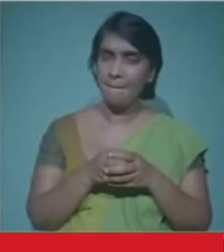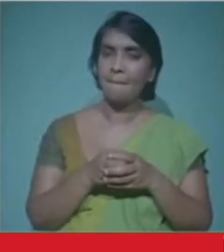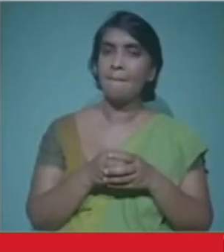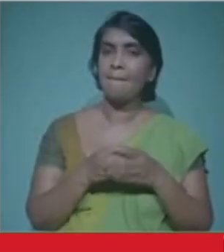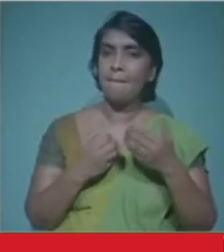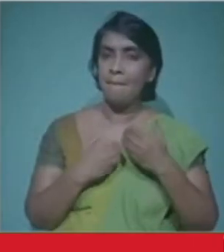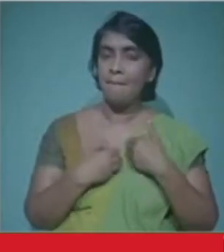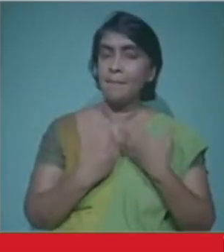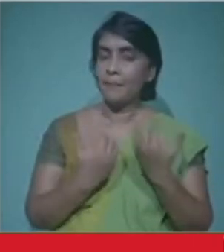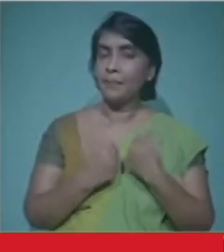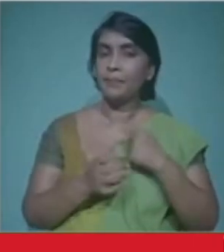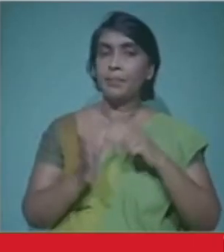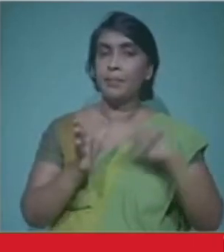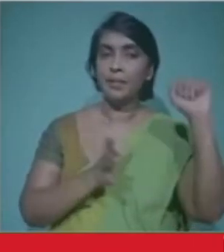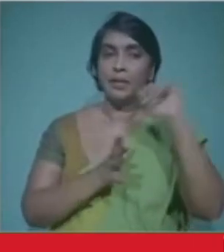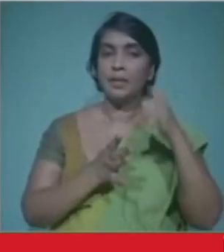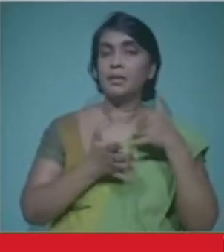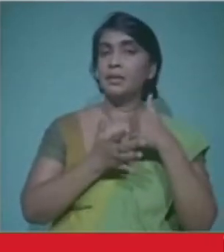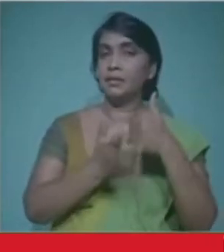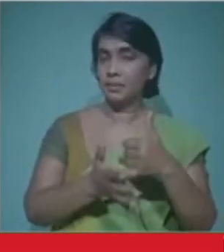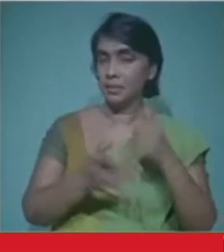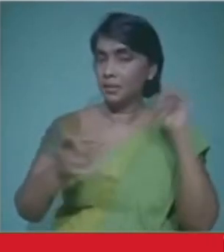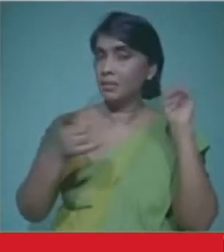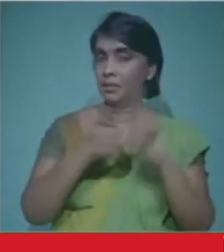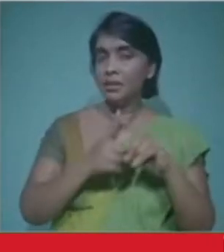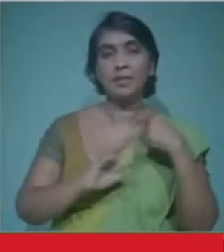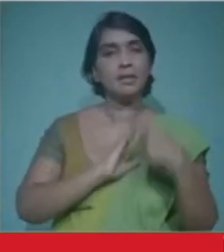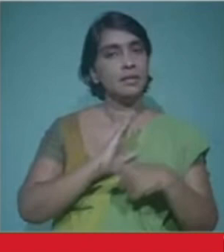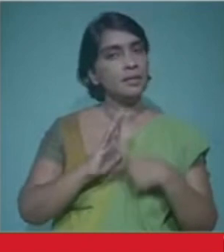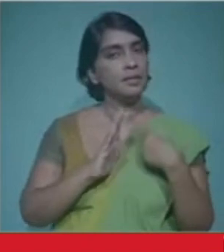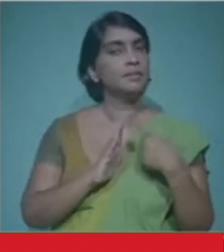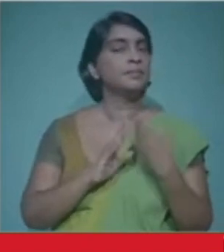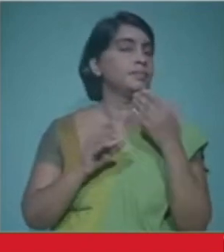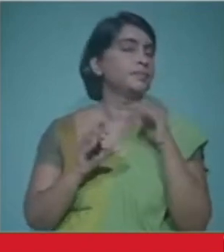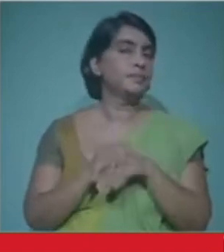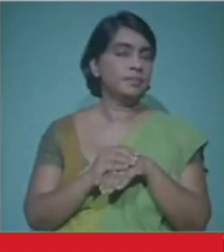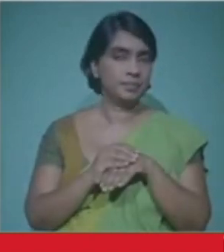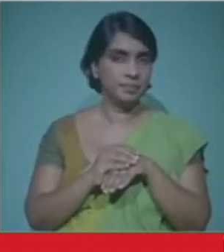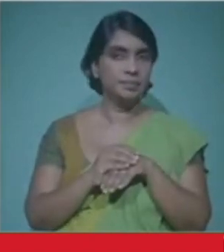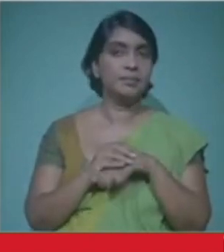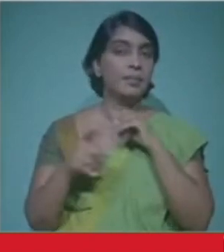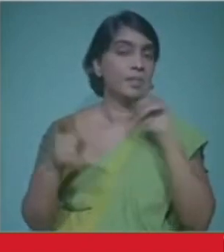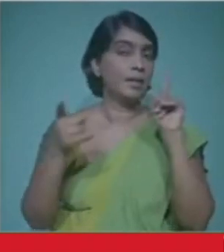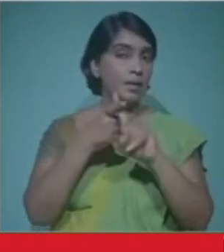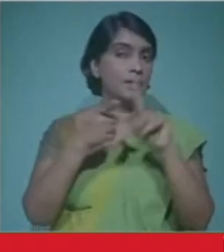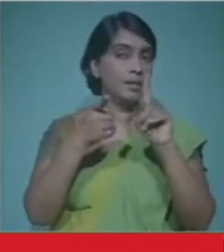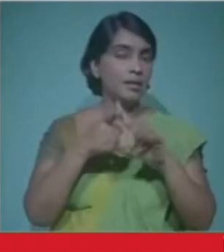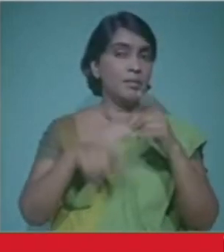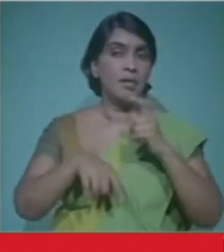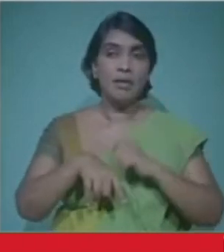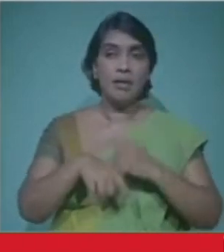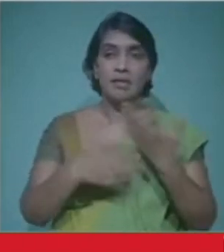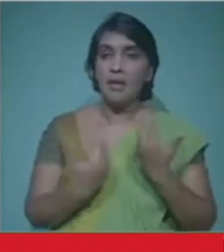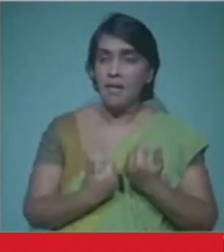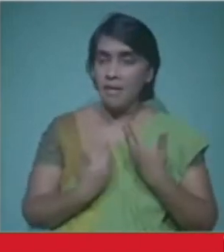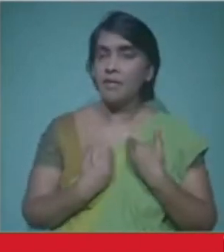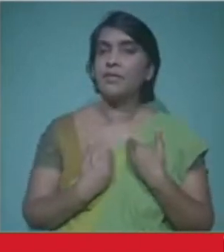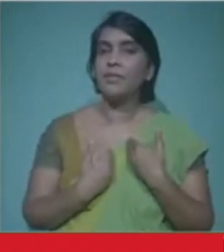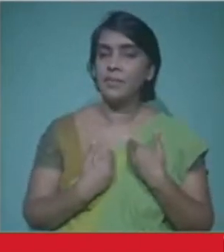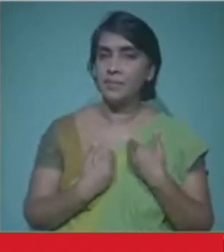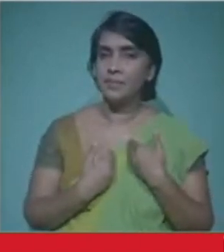අපිට එහෙම ආසියානු කුසලාන තරගාවලිය සඳහා අපේ රට තුල ඒ තරග පැවැත්වෙන්න අවස්ථාව තියෙද්දි ගරු